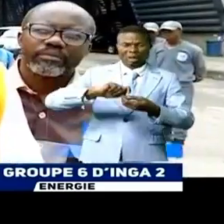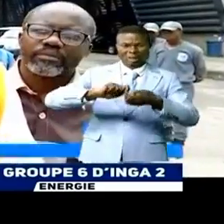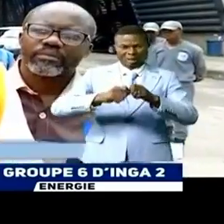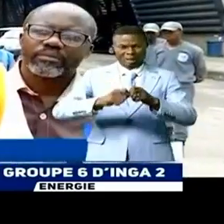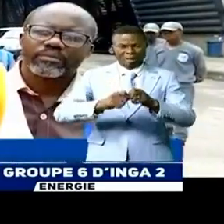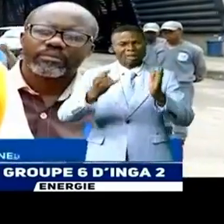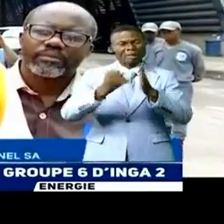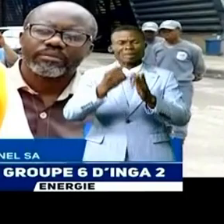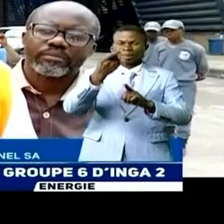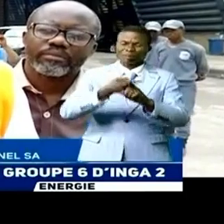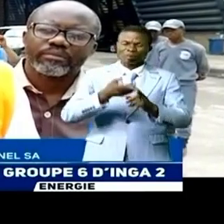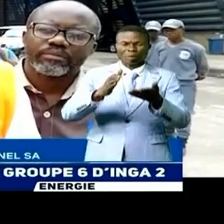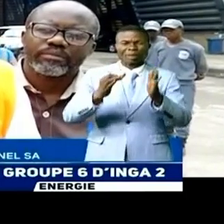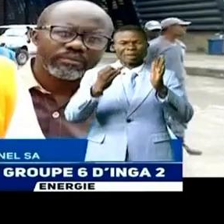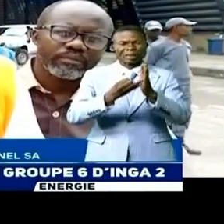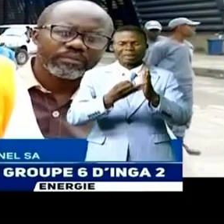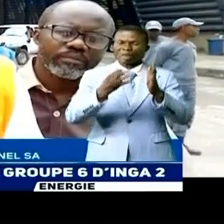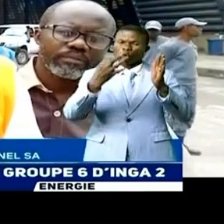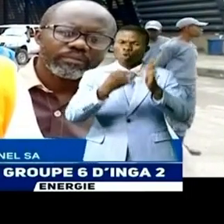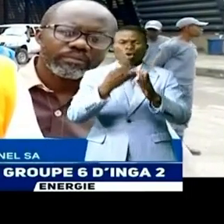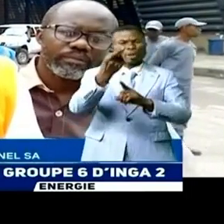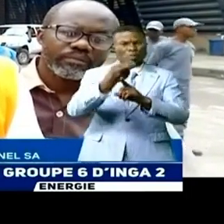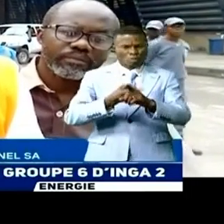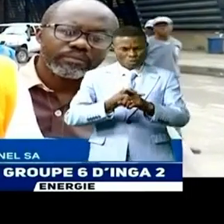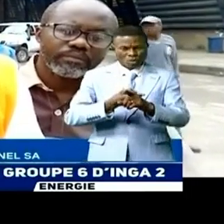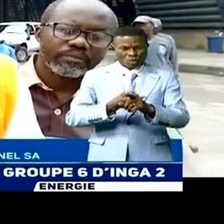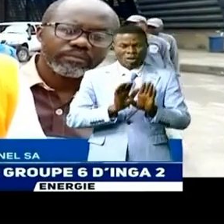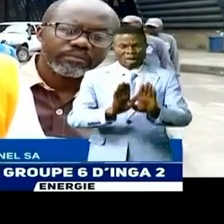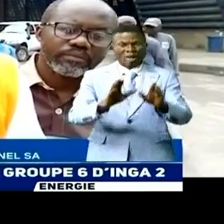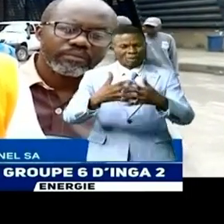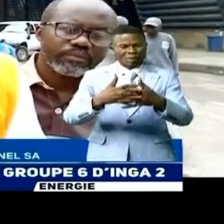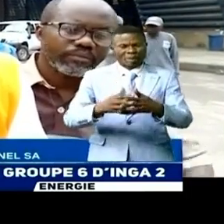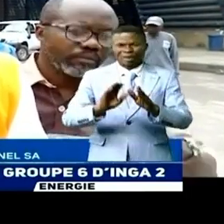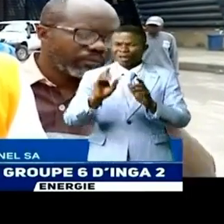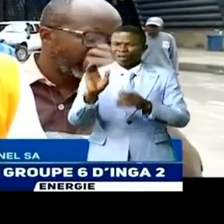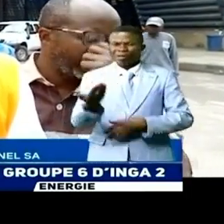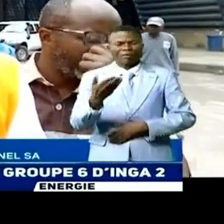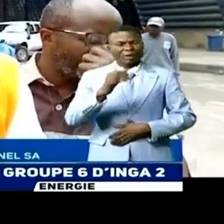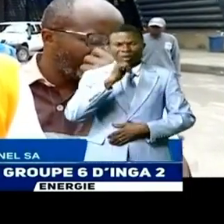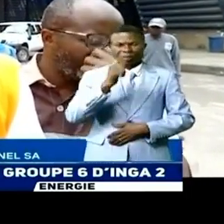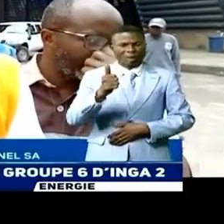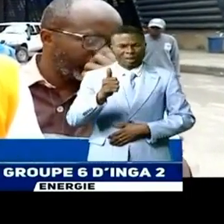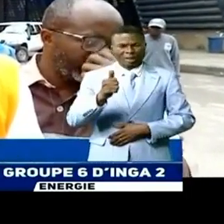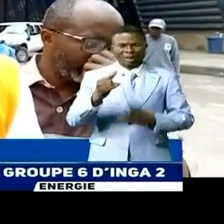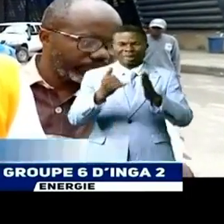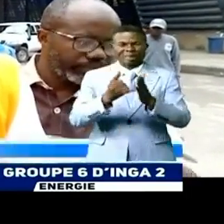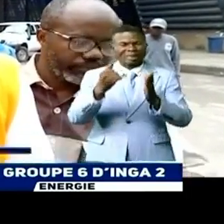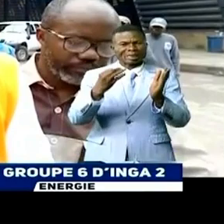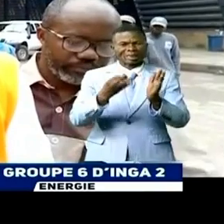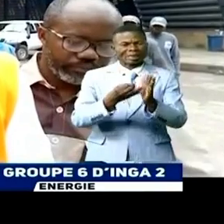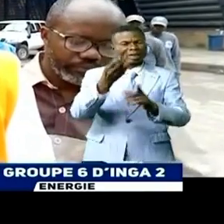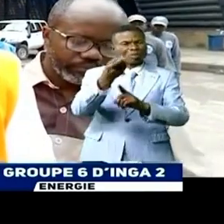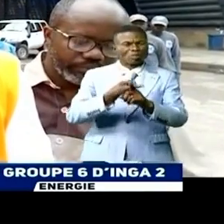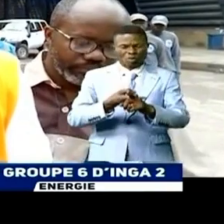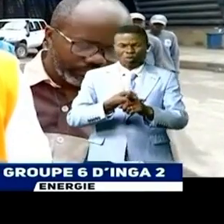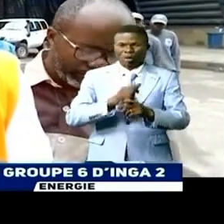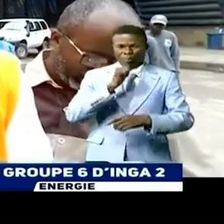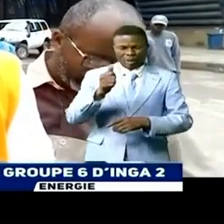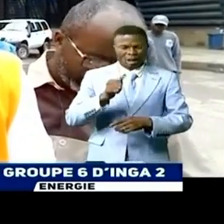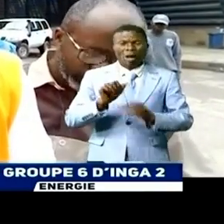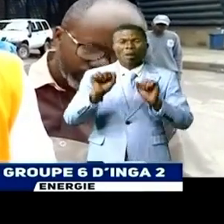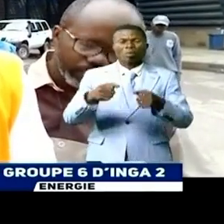c'est loin c'est arrivé moi fais pas laisser la machine comme ça si cette voie là le mieux c'est